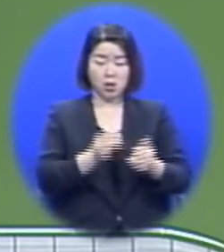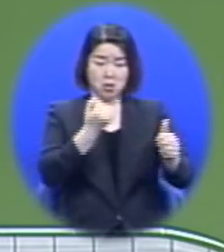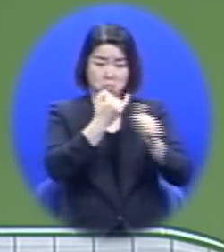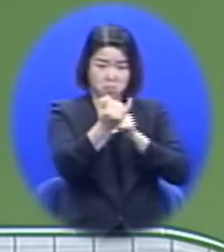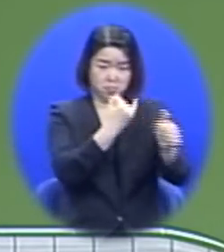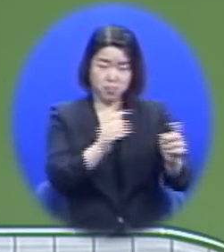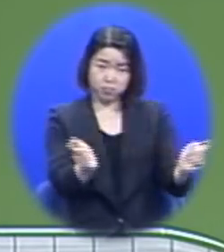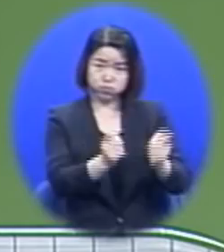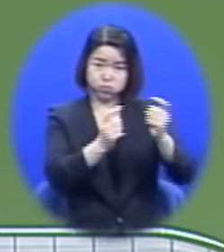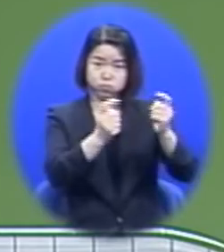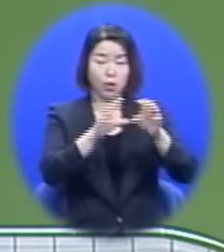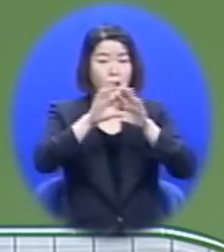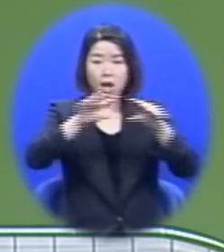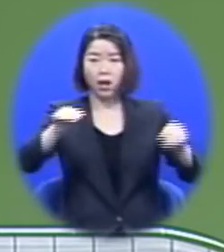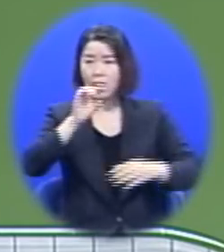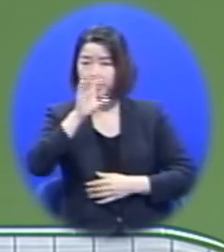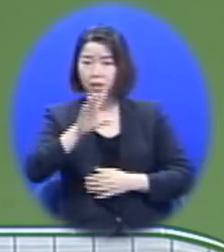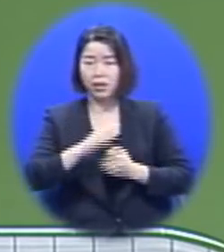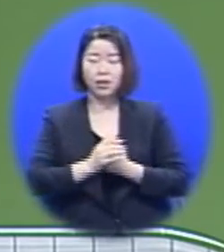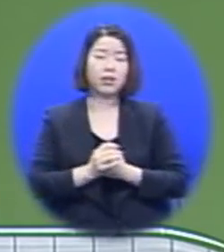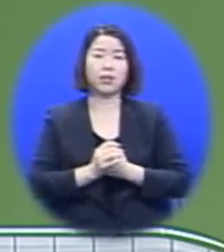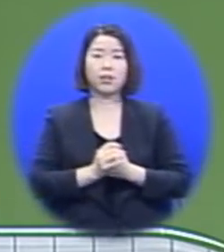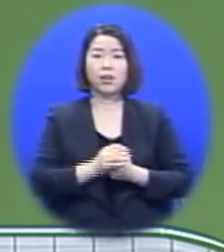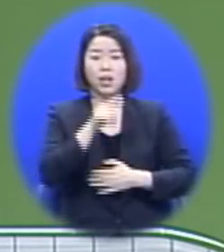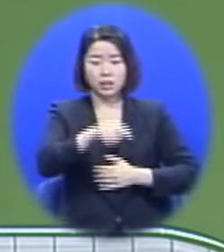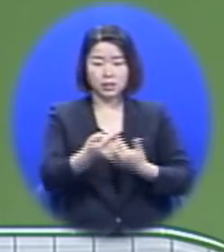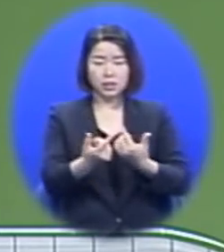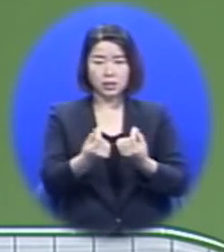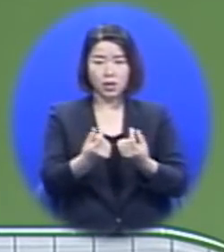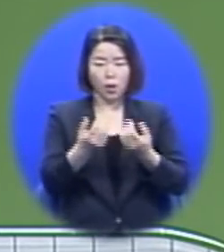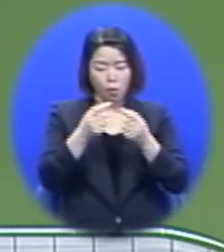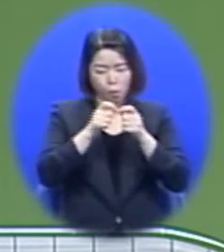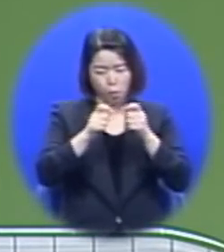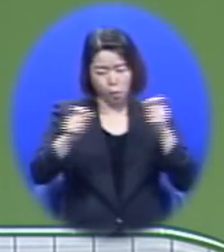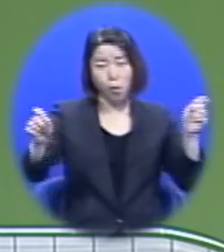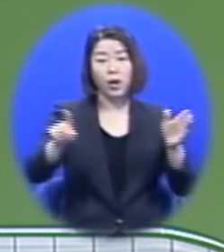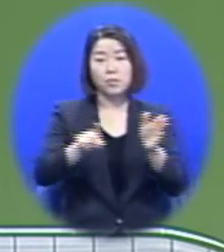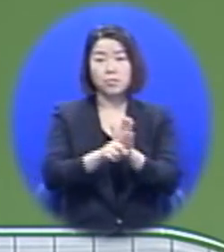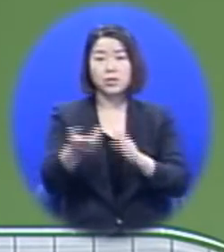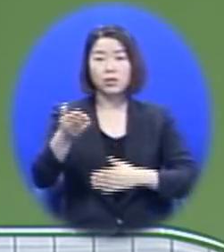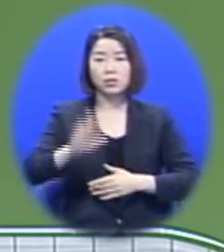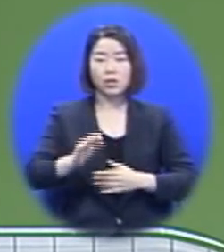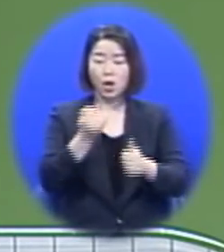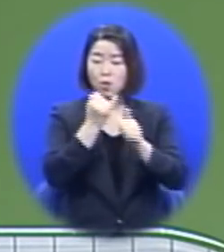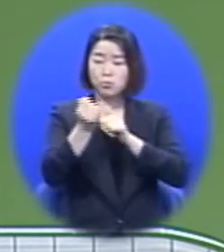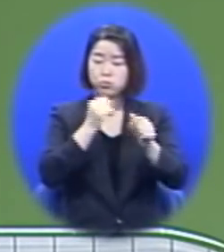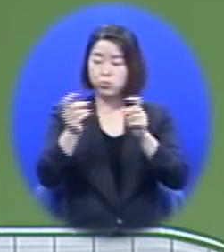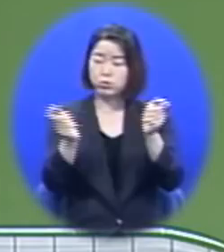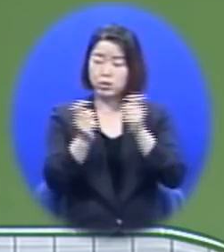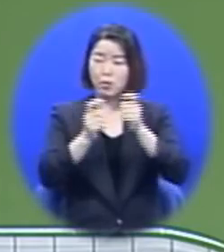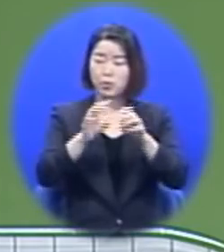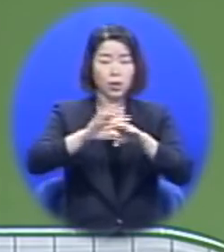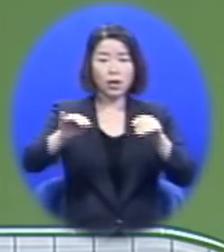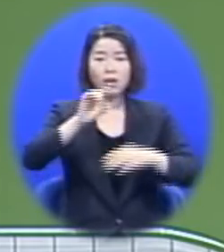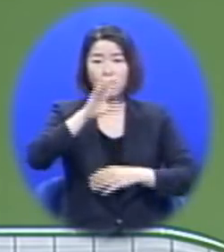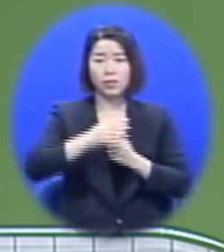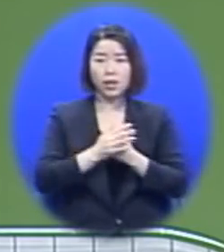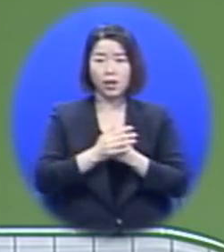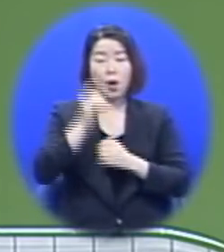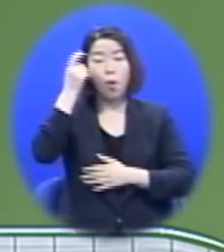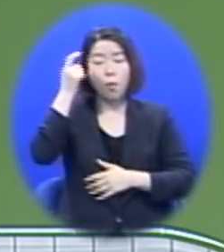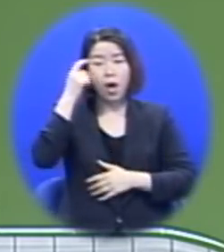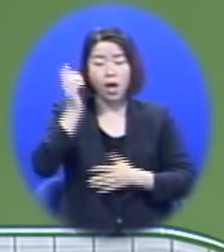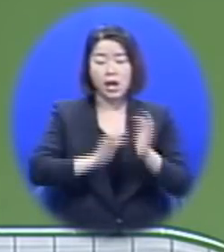부부싸움도 해결이 안 돼요. 그렇게 오래 예수를 믿었는데도 부부싸움 해결이 안 돼요. 왜? 예수님은 너무